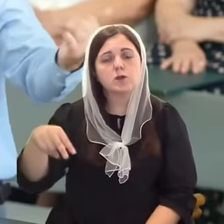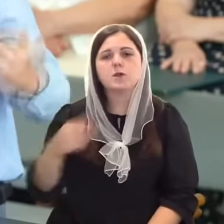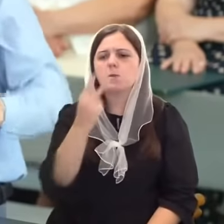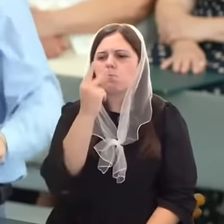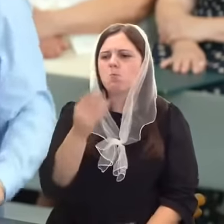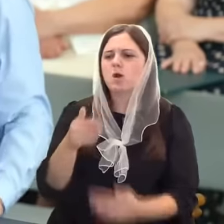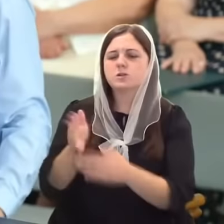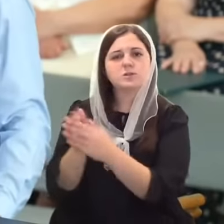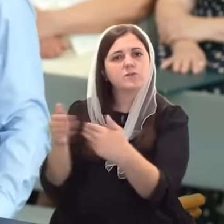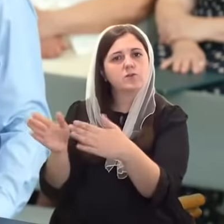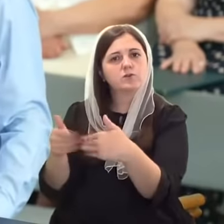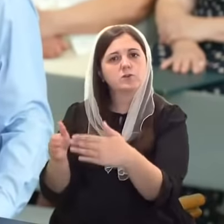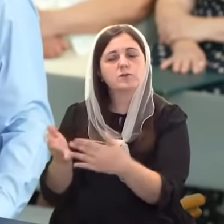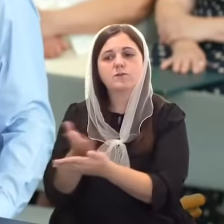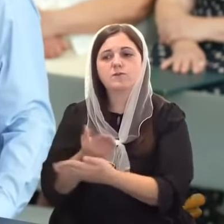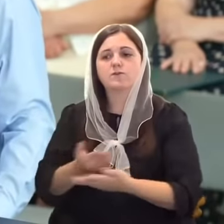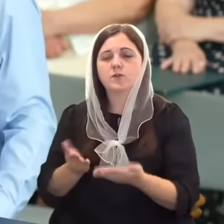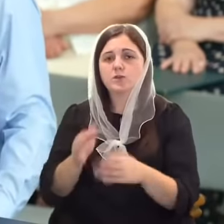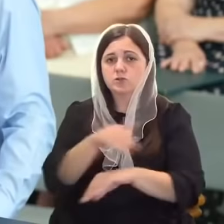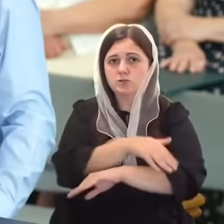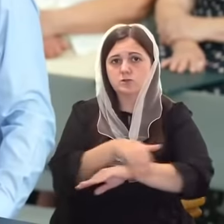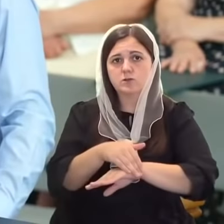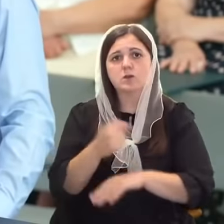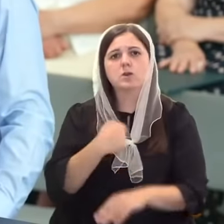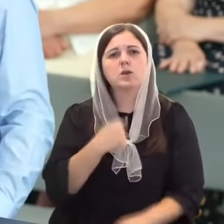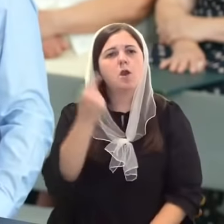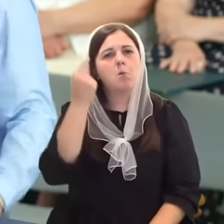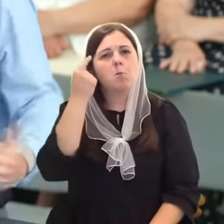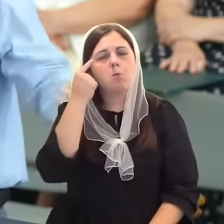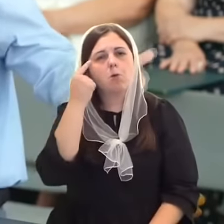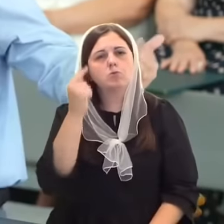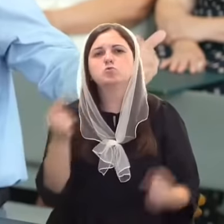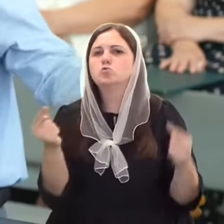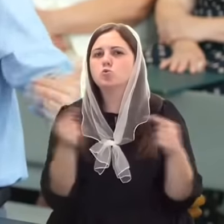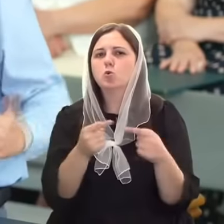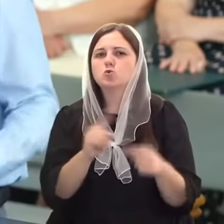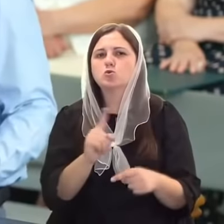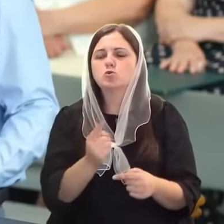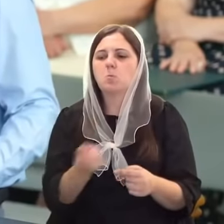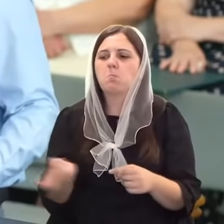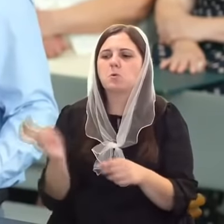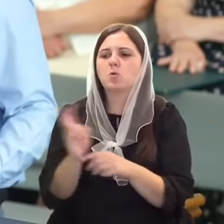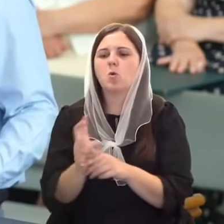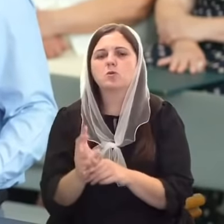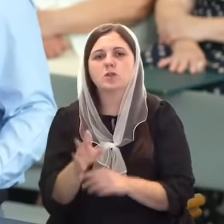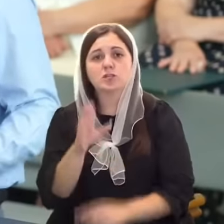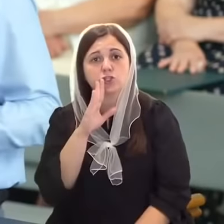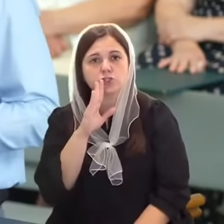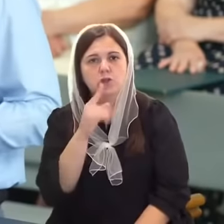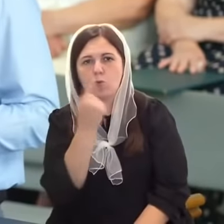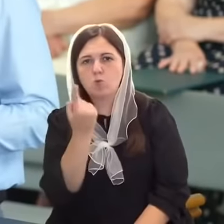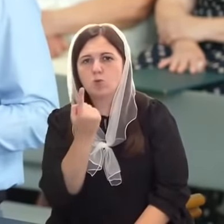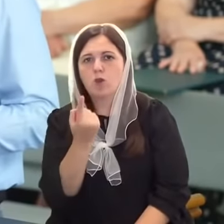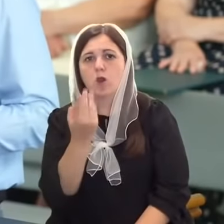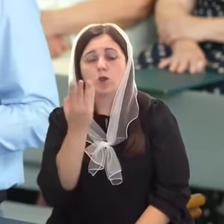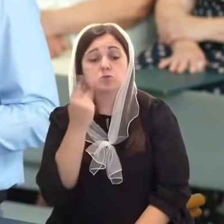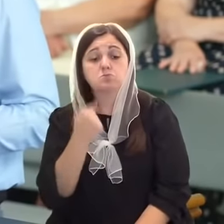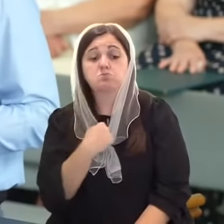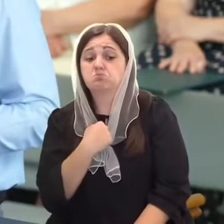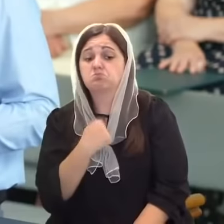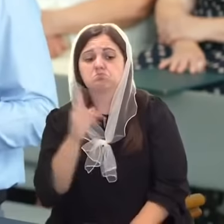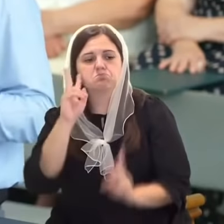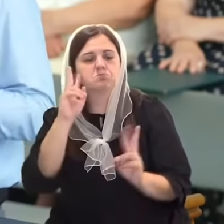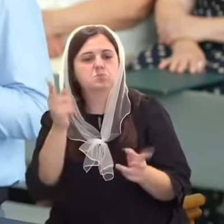ворота в наш двор интерната. И я помню точно, когда заходила какая-то женщина, которая мне не